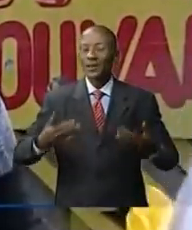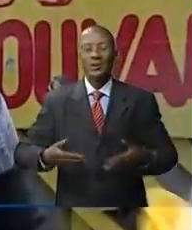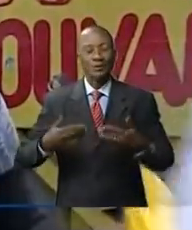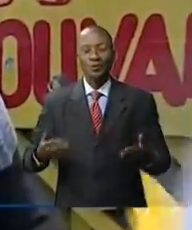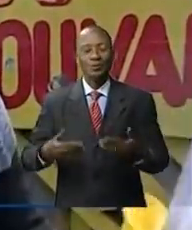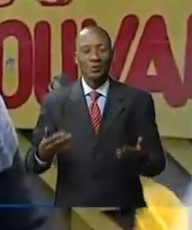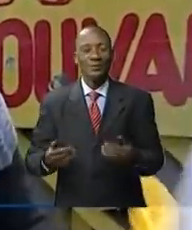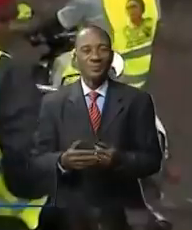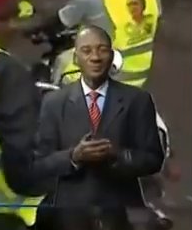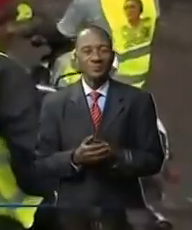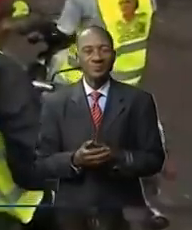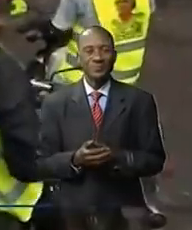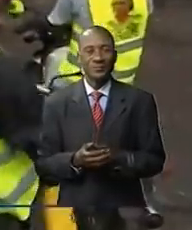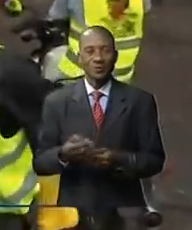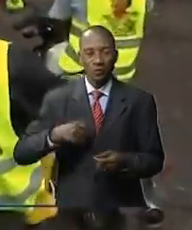œuvre rapide.